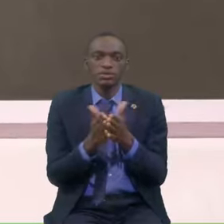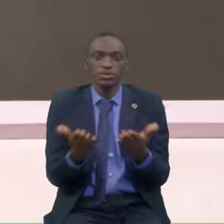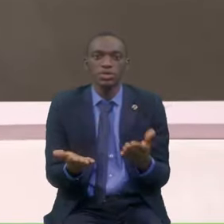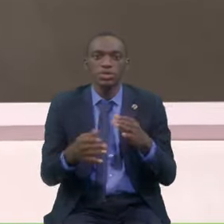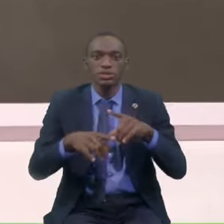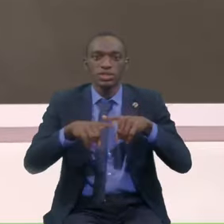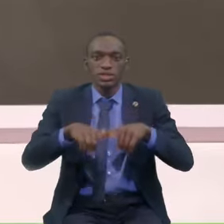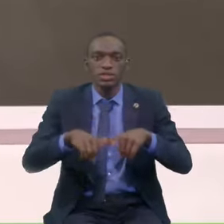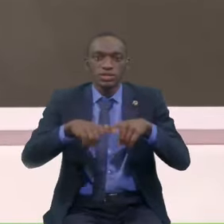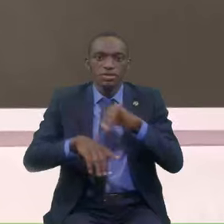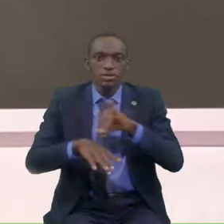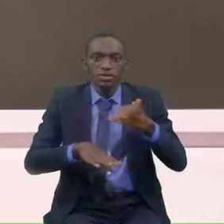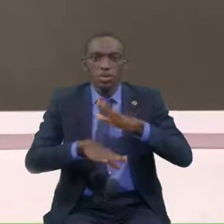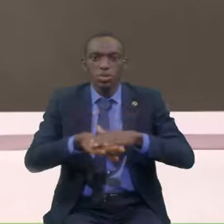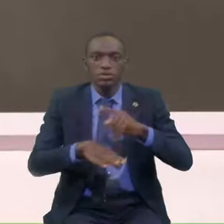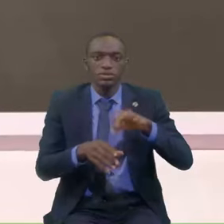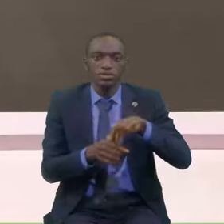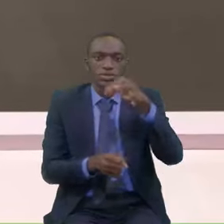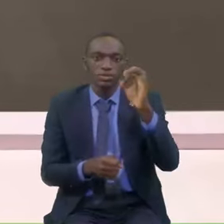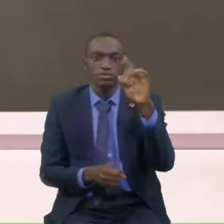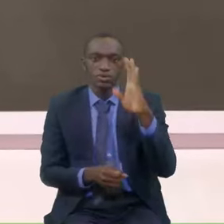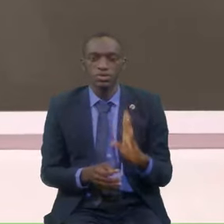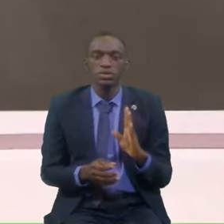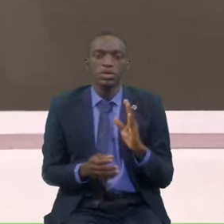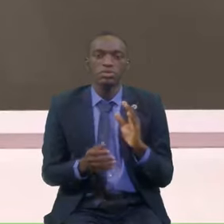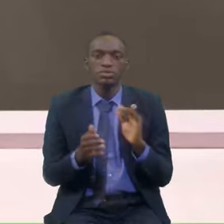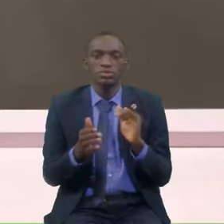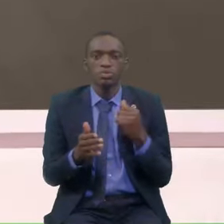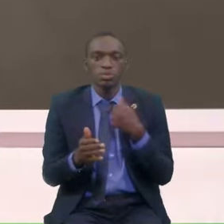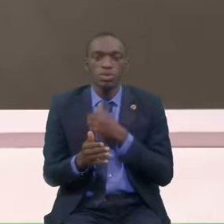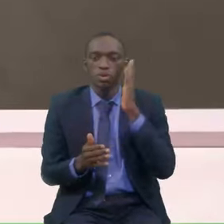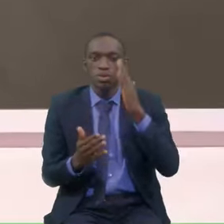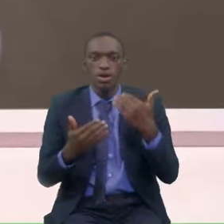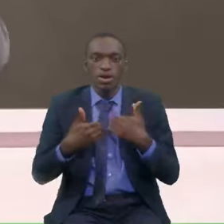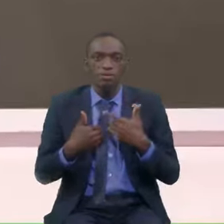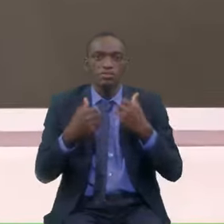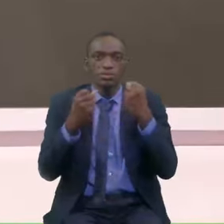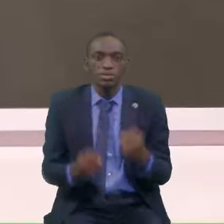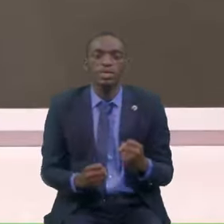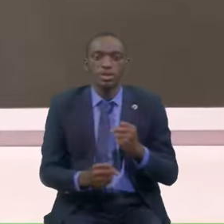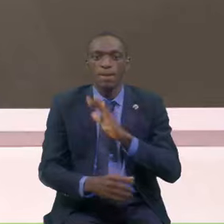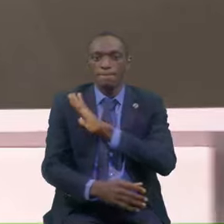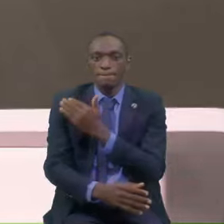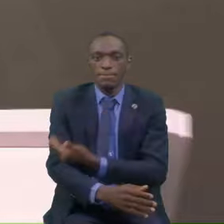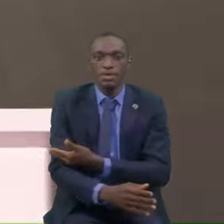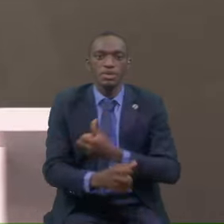Nous voulons apprendre à nous appuyer sur l'Esprit de Dieu pour avoir la force, la vie, la puissance.